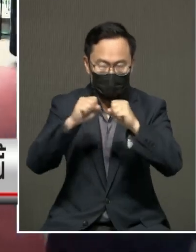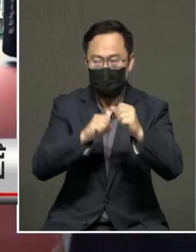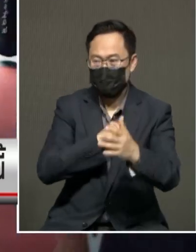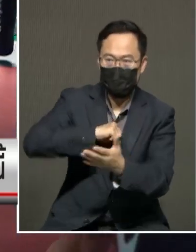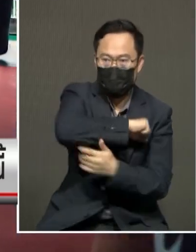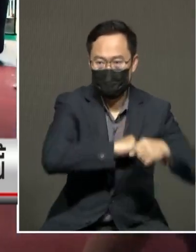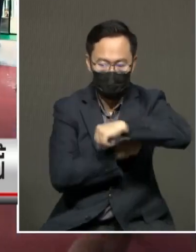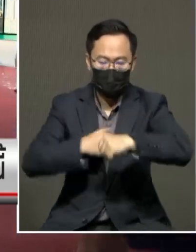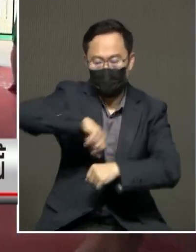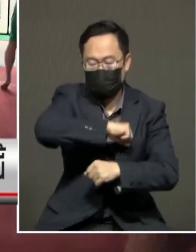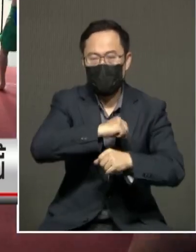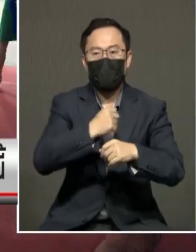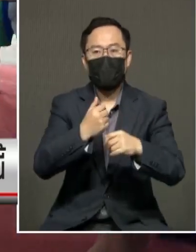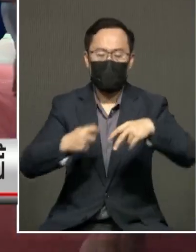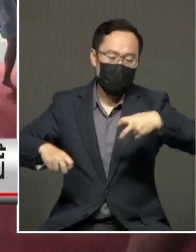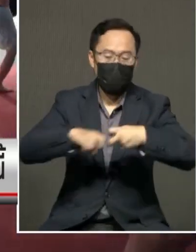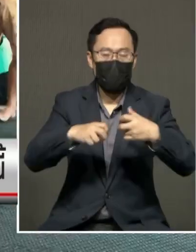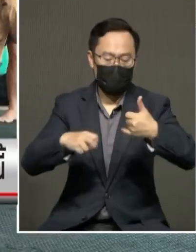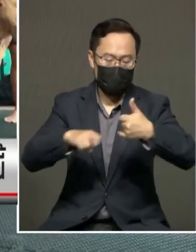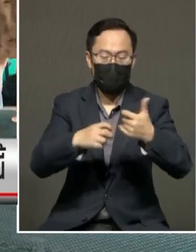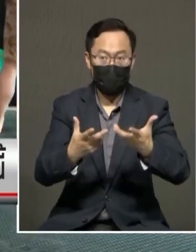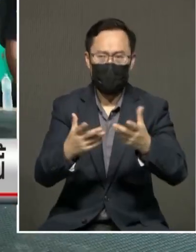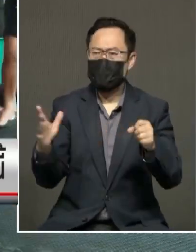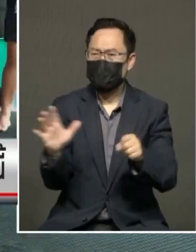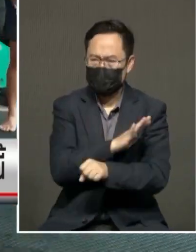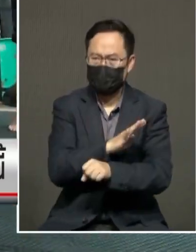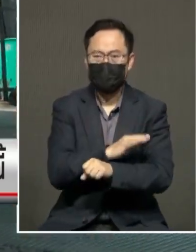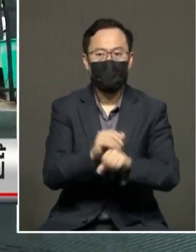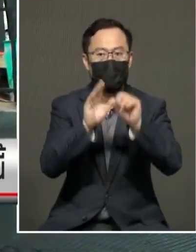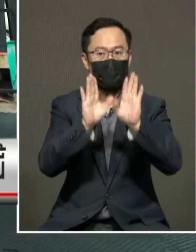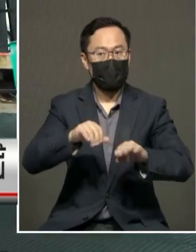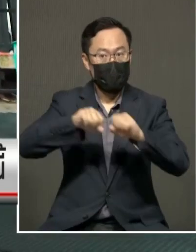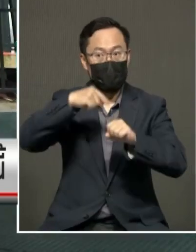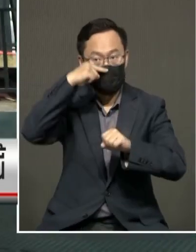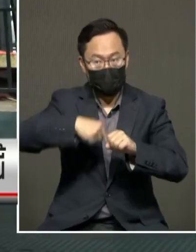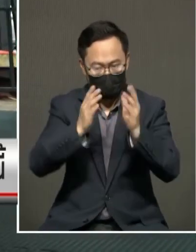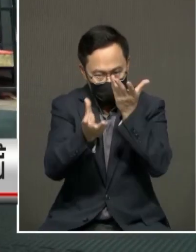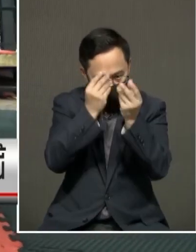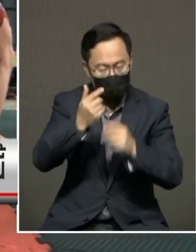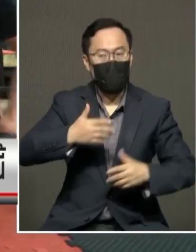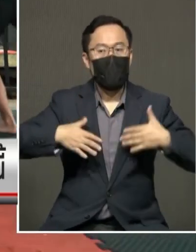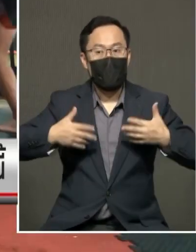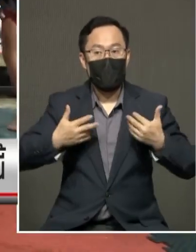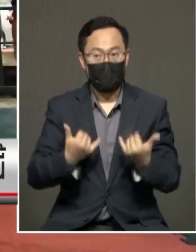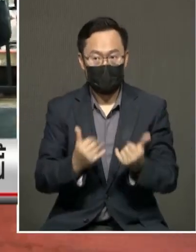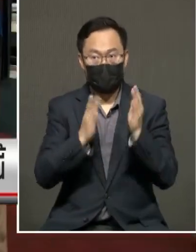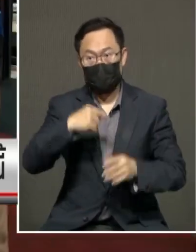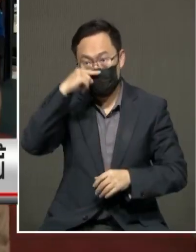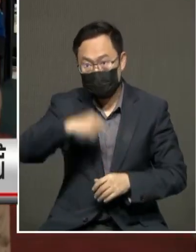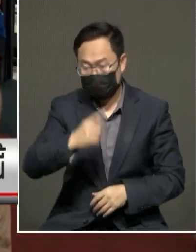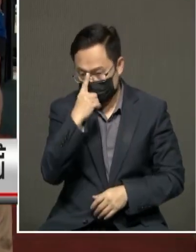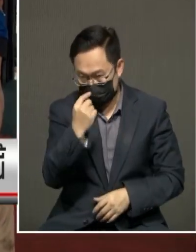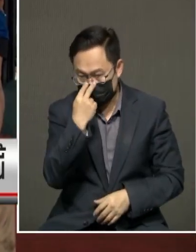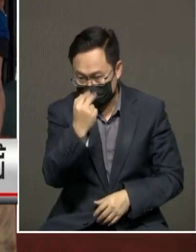ให้ครบทุกยกโชว์แม่ไม้มวยไทยให้คนได้ดูกันนะคะเพราะว่านอกจากจะมีแฟนมวยชาวไทยที่ชมการแข่ง